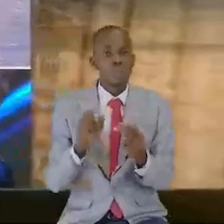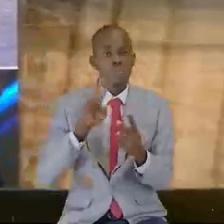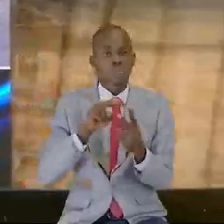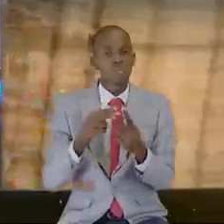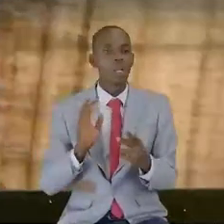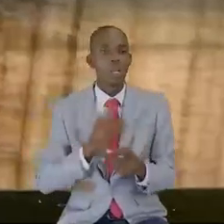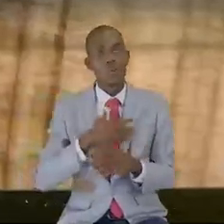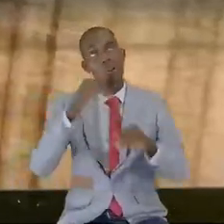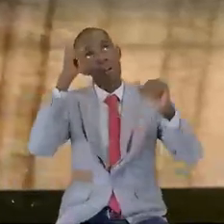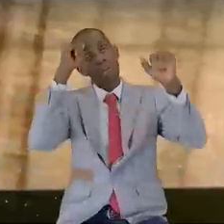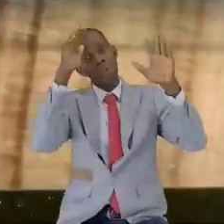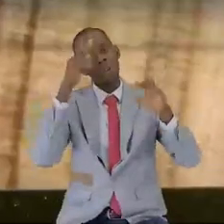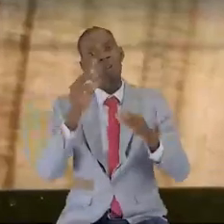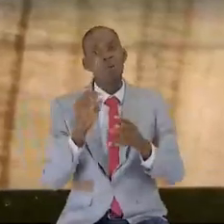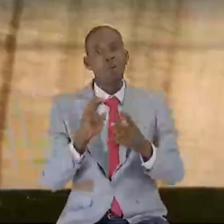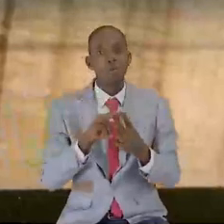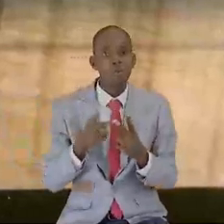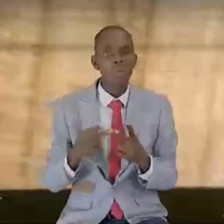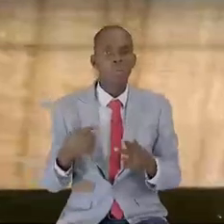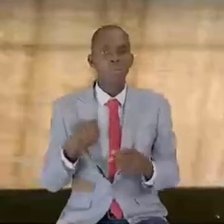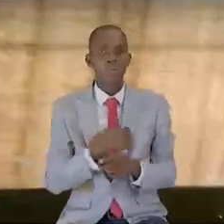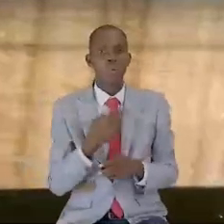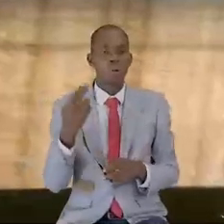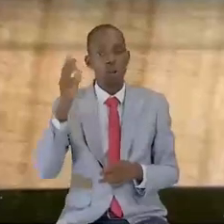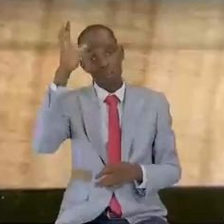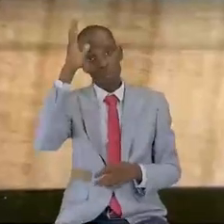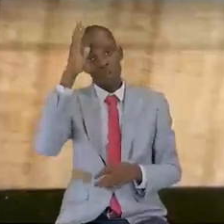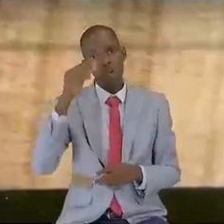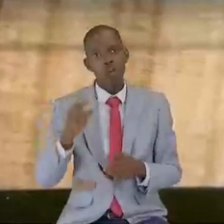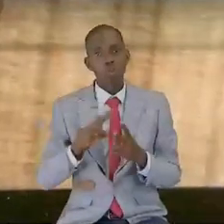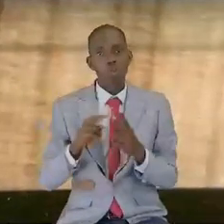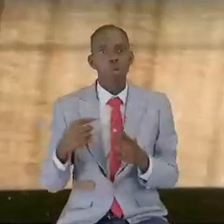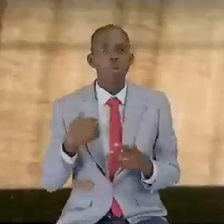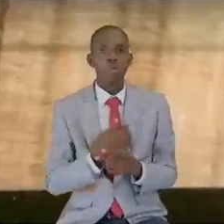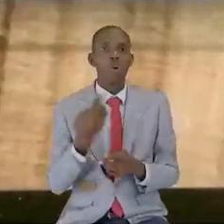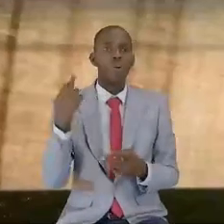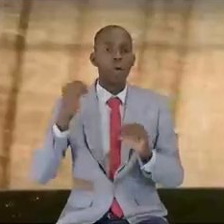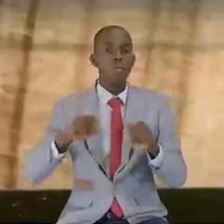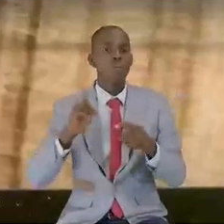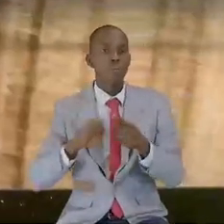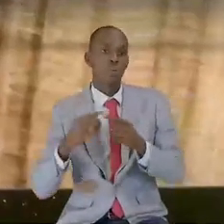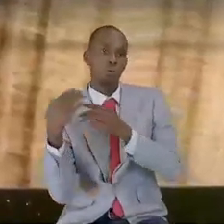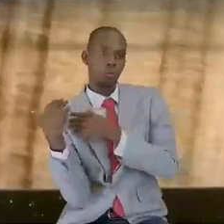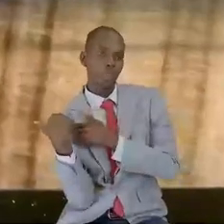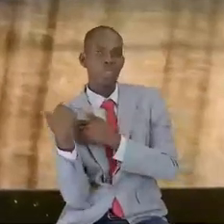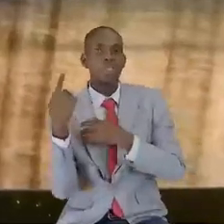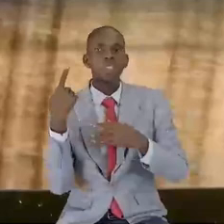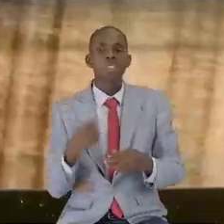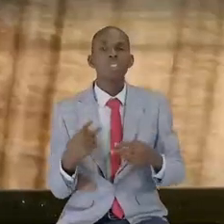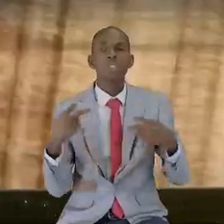que ni nos pères ni nous n'avons pu porter. De tomber sous le joug et la servitude de